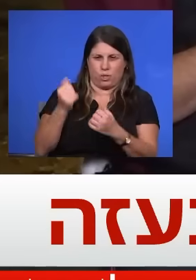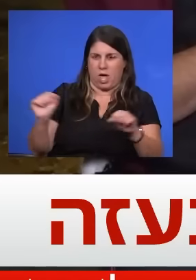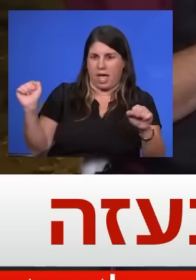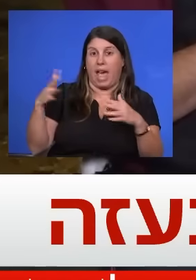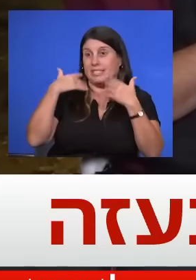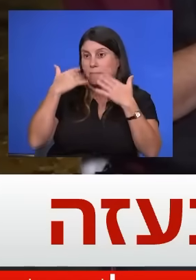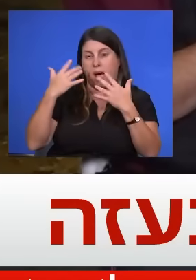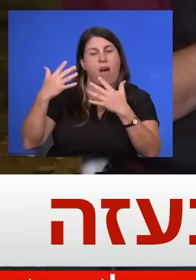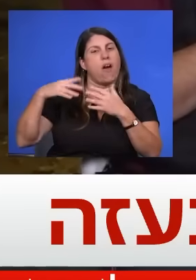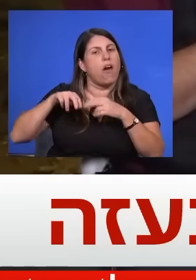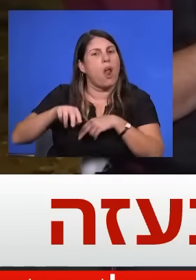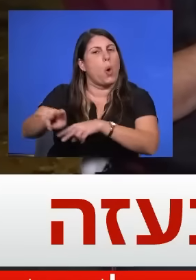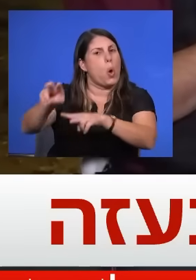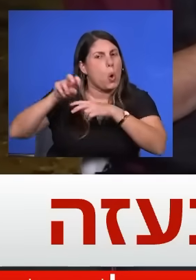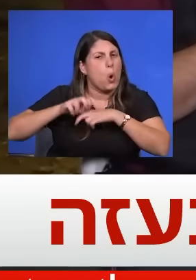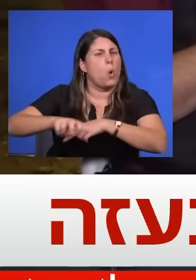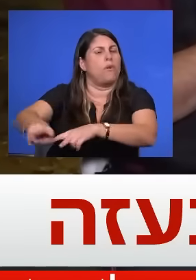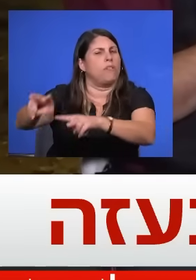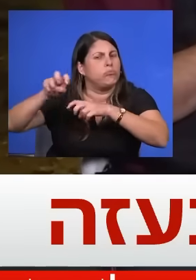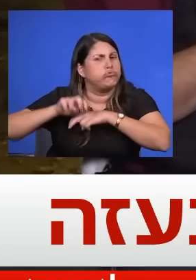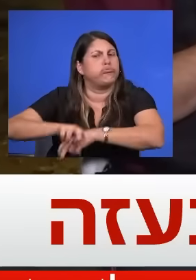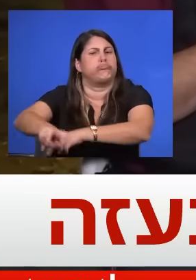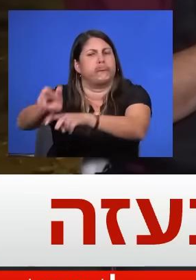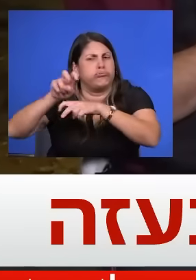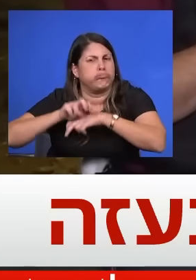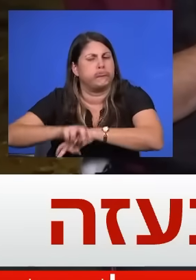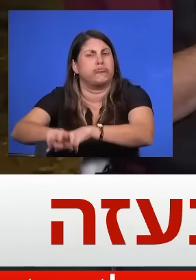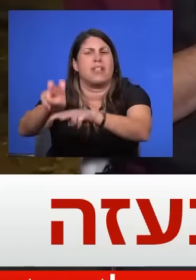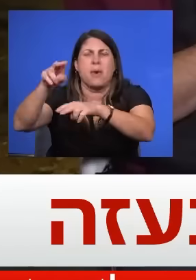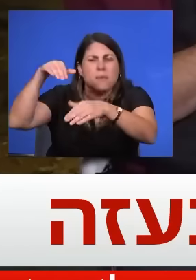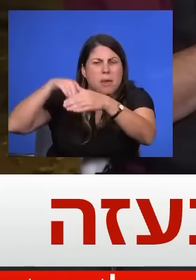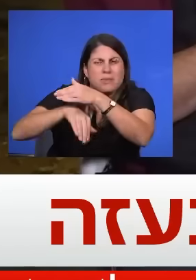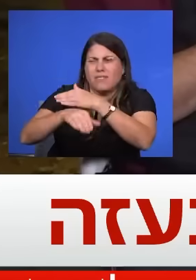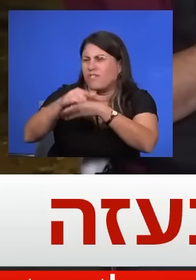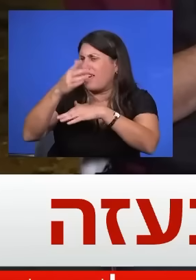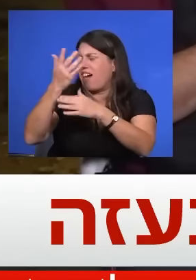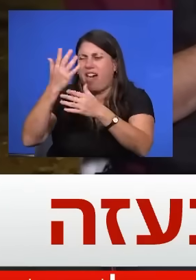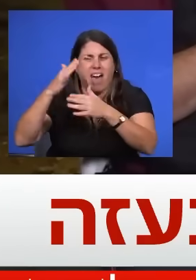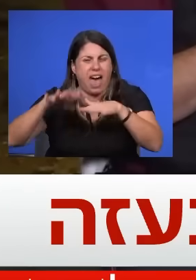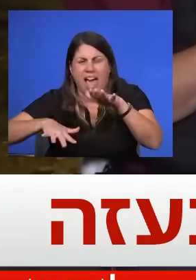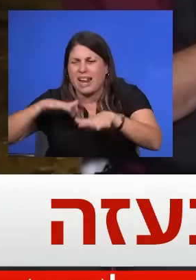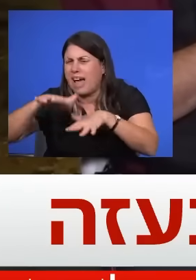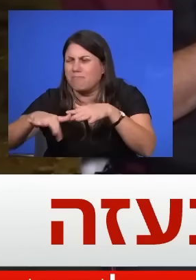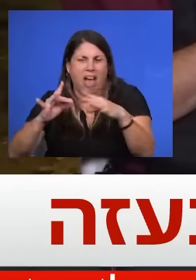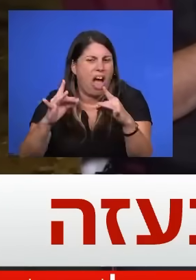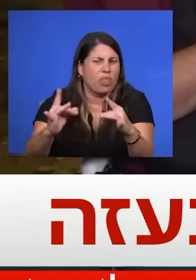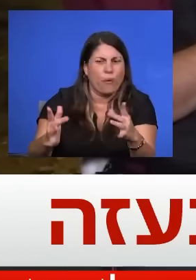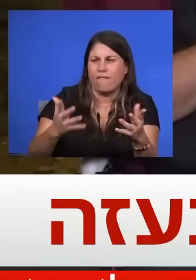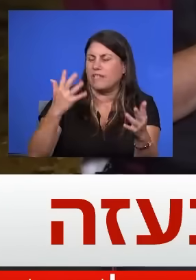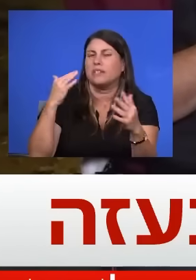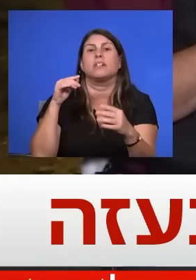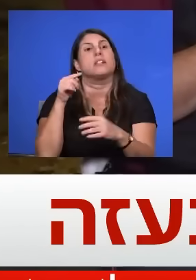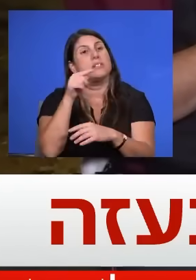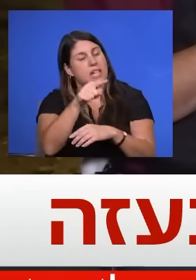קילומטרים, והרגליים היו ברטיבות, וכל החלל היה רטוב. זה המטרו של עזה, זו המטרו של